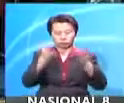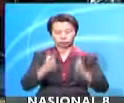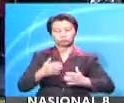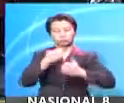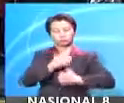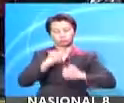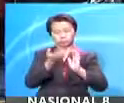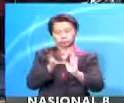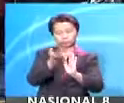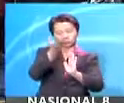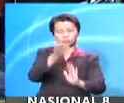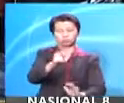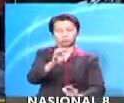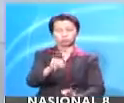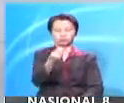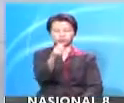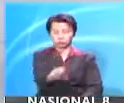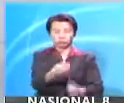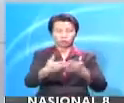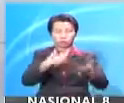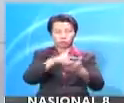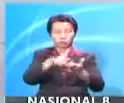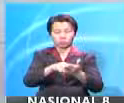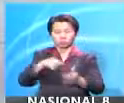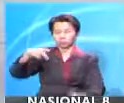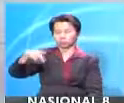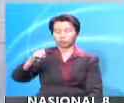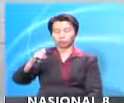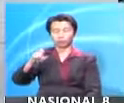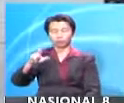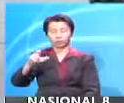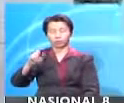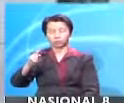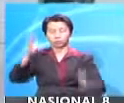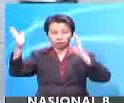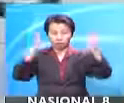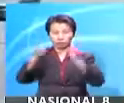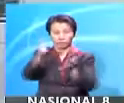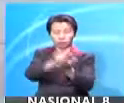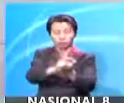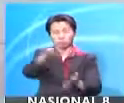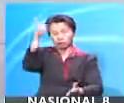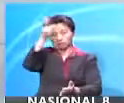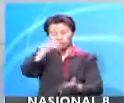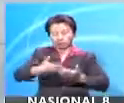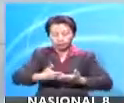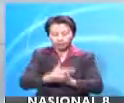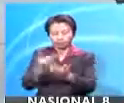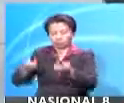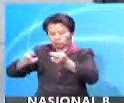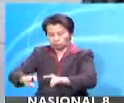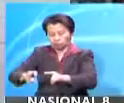kenaikan kadar tool yang lebih rendah sebelum ini sebuah fotol berita melaporkan bahwa kerajaan memperbaharui